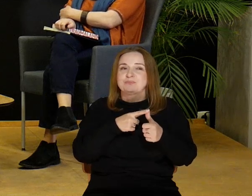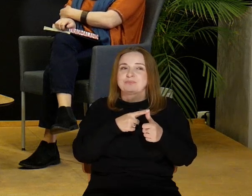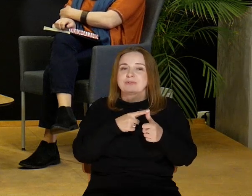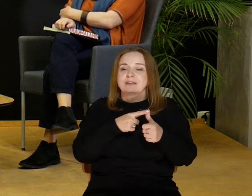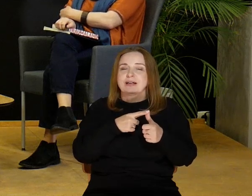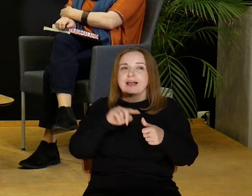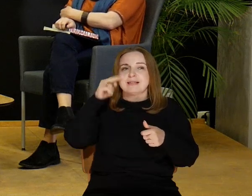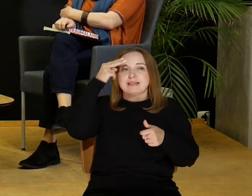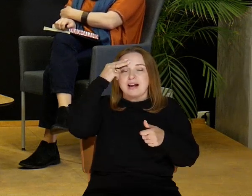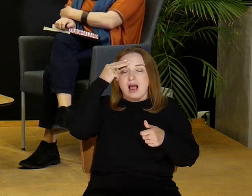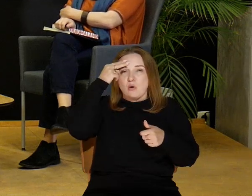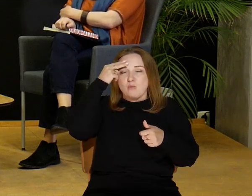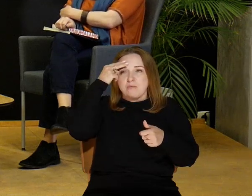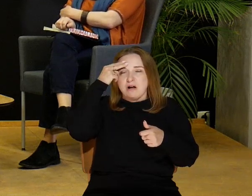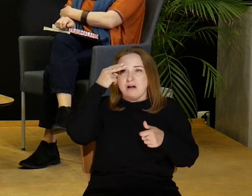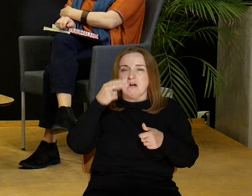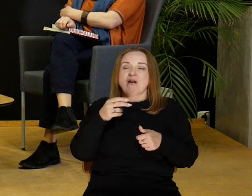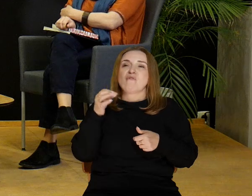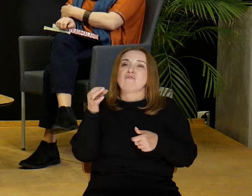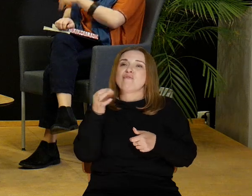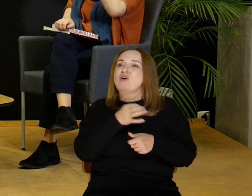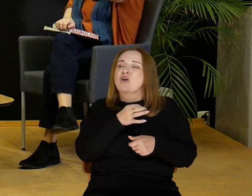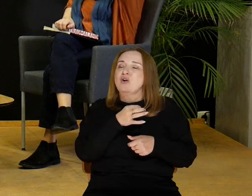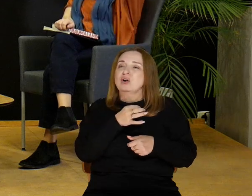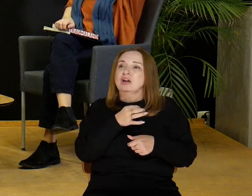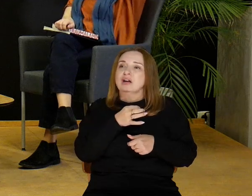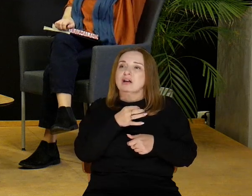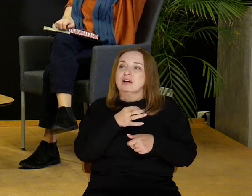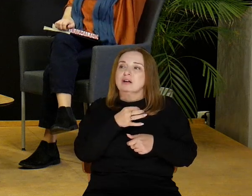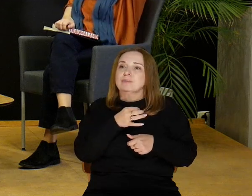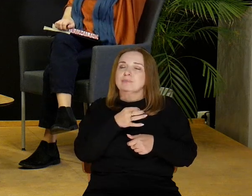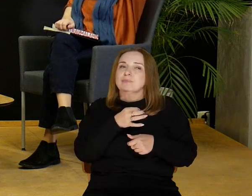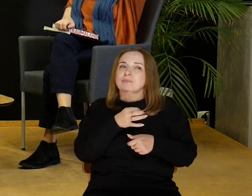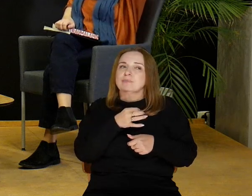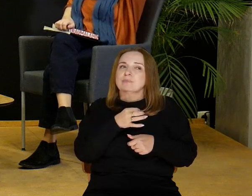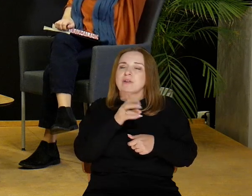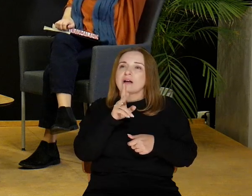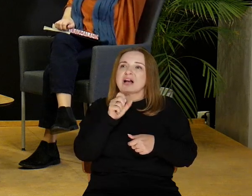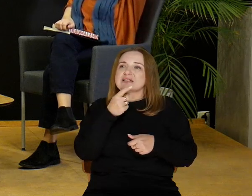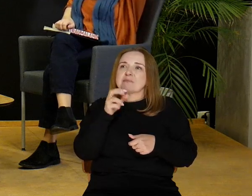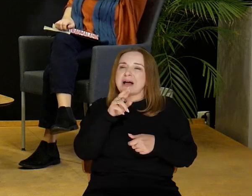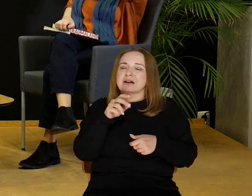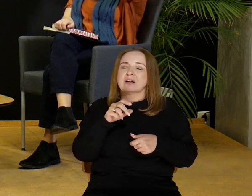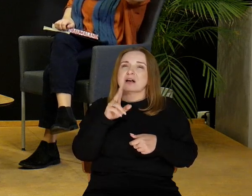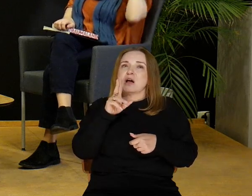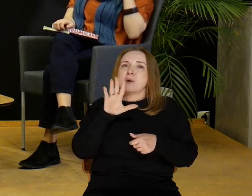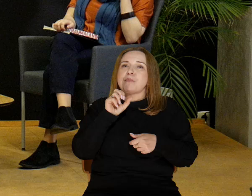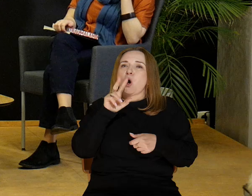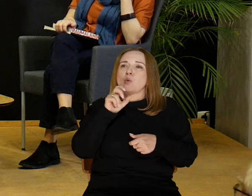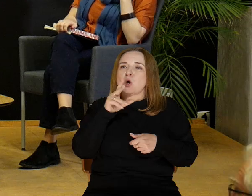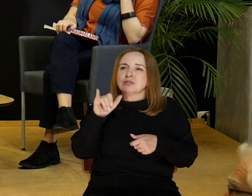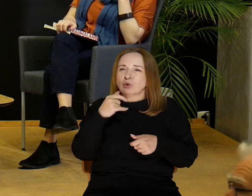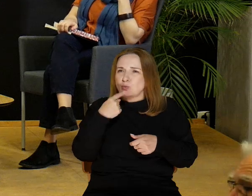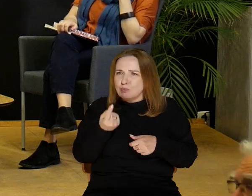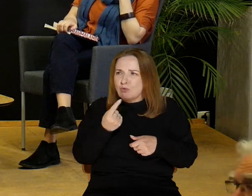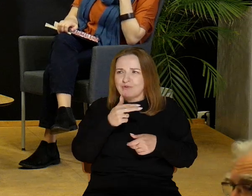dotyczy tej traumy pańszczyzny, którą tutaj już państwo wywoływali. Kacper Pobłocki też w swoich